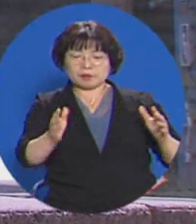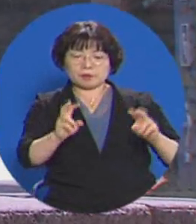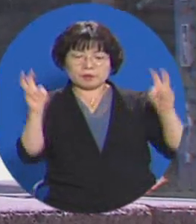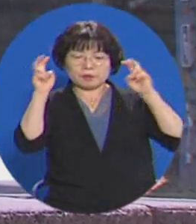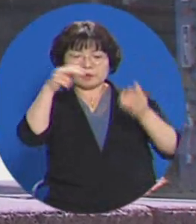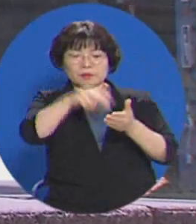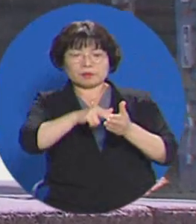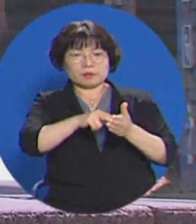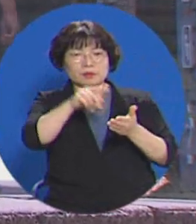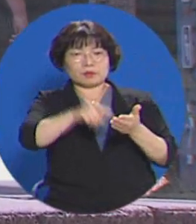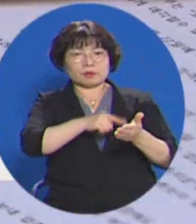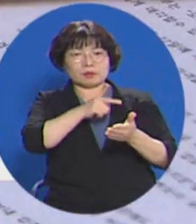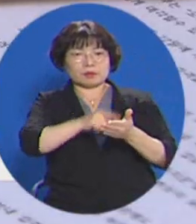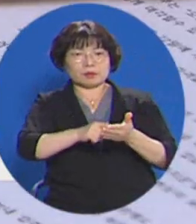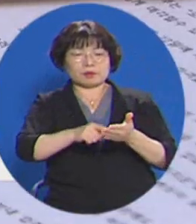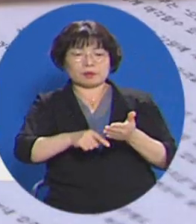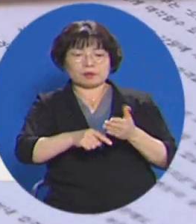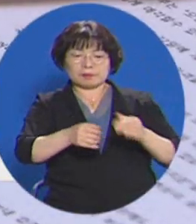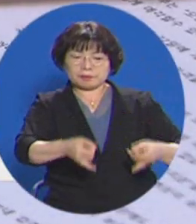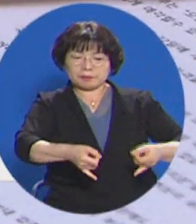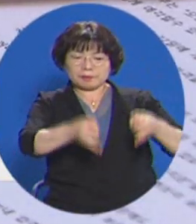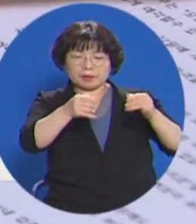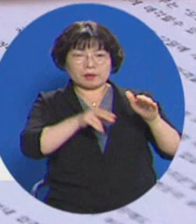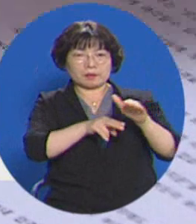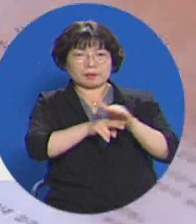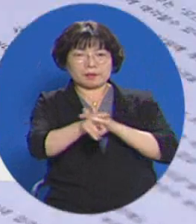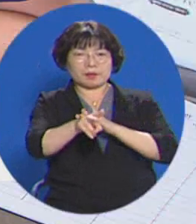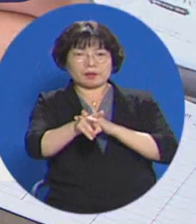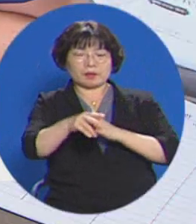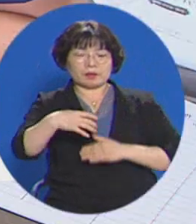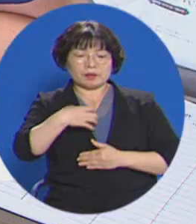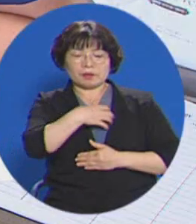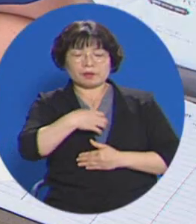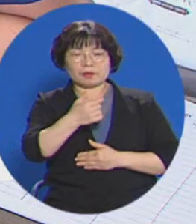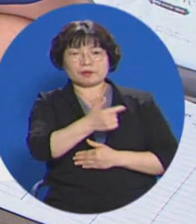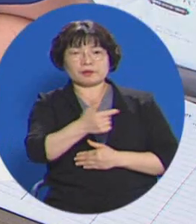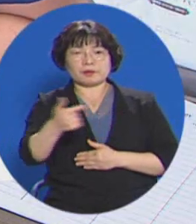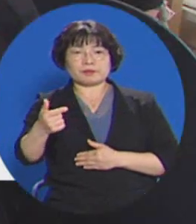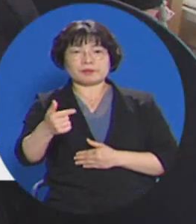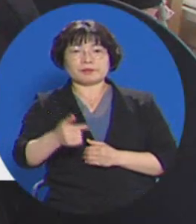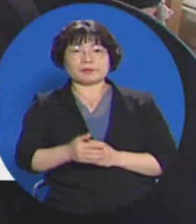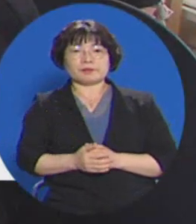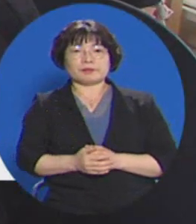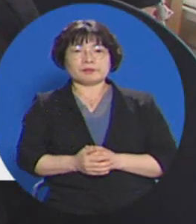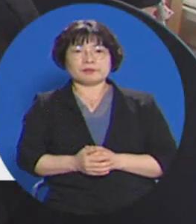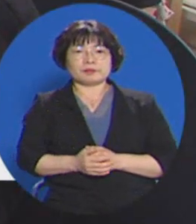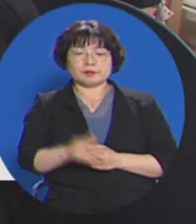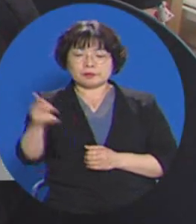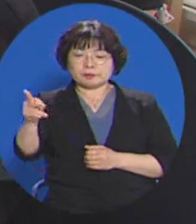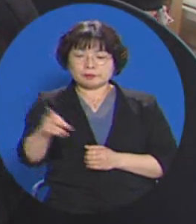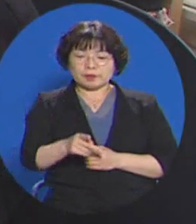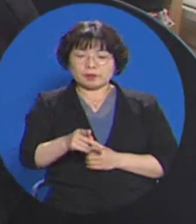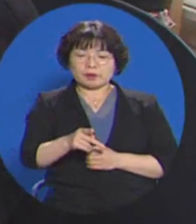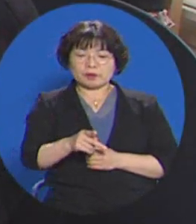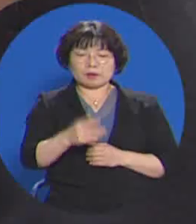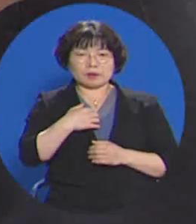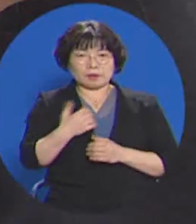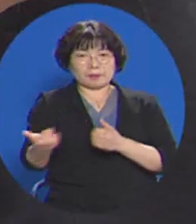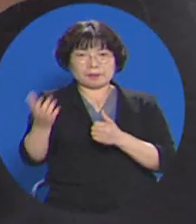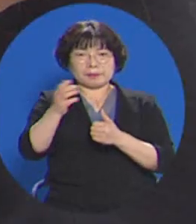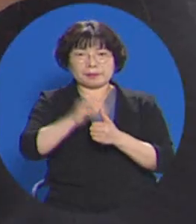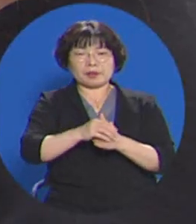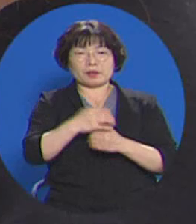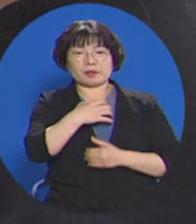건설사가 대출을 상환하지 않고 부도를 낸 뒤 도주할까 노심초사하고 있습니다. 대출금을 입주민이 떠안게 될까